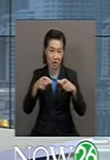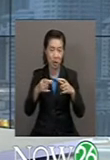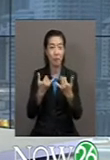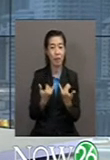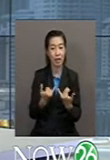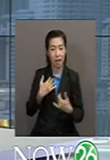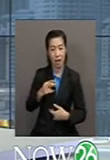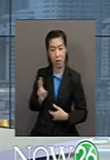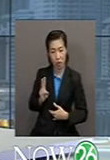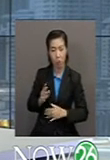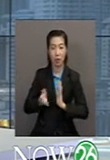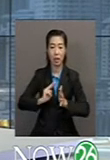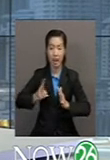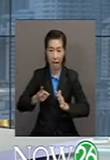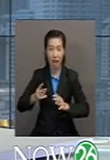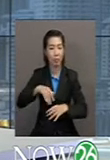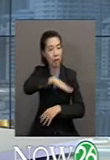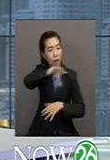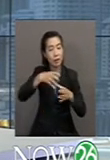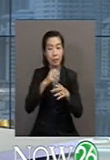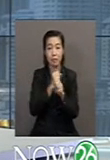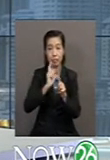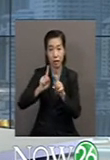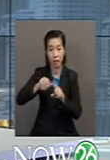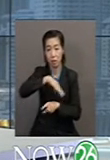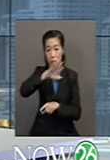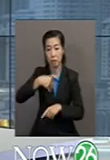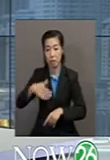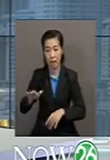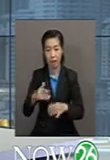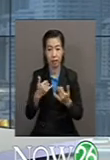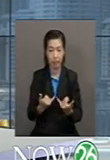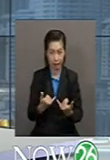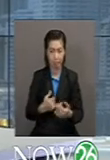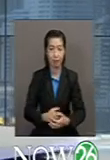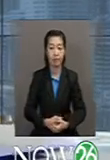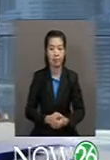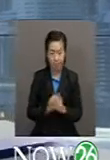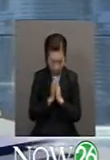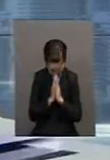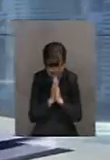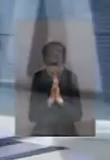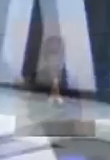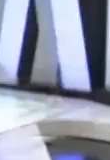ตอนนี้ผมคุณนัทล่ามแปลภาษามือและทีมงานพิกัดข่าวนาว26ลาไปก่อนสวัสดีครับ สวัสดีครับ